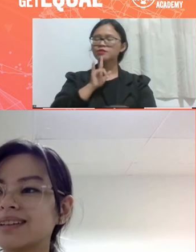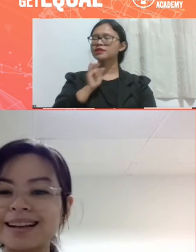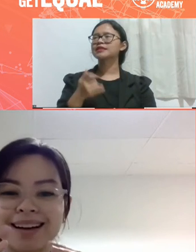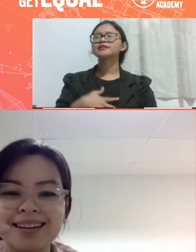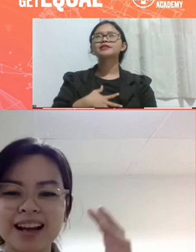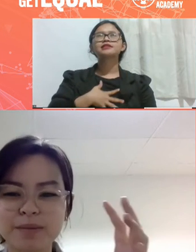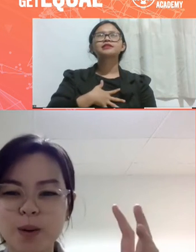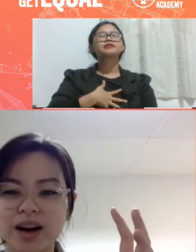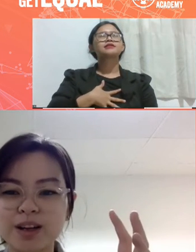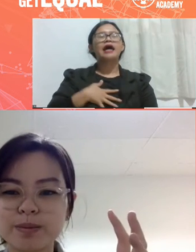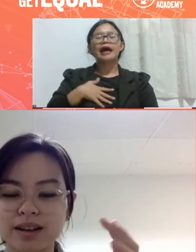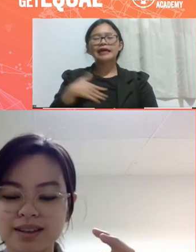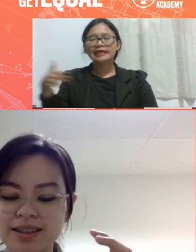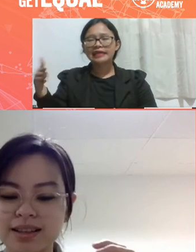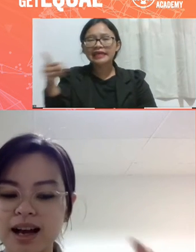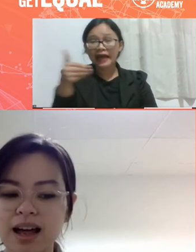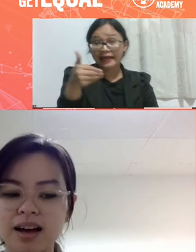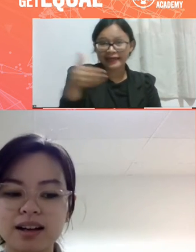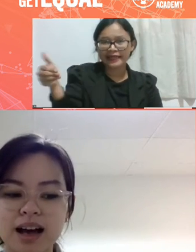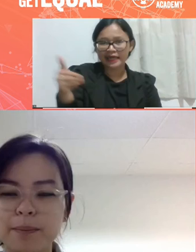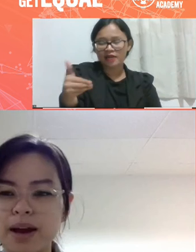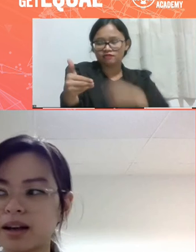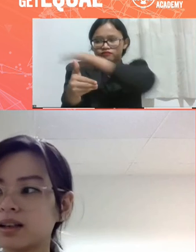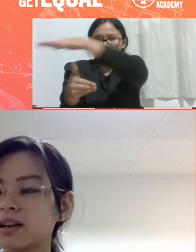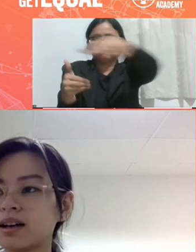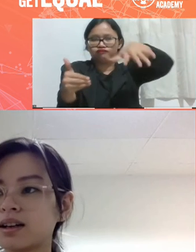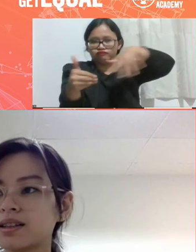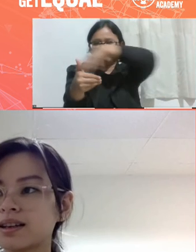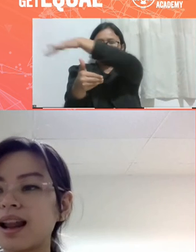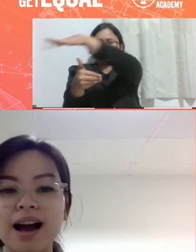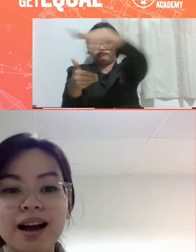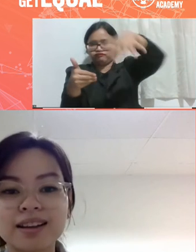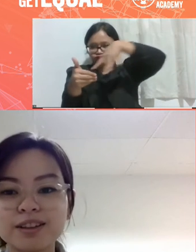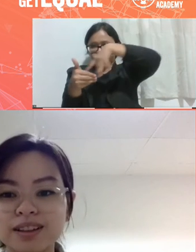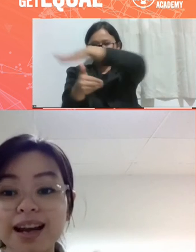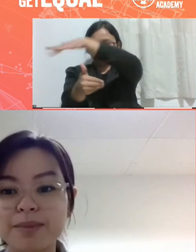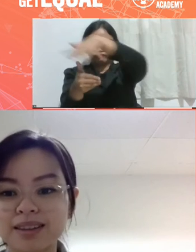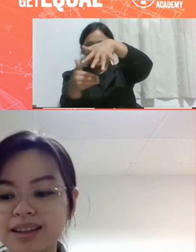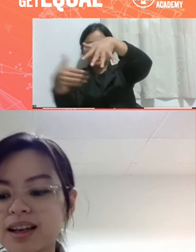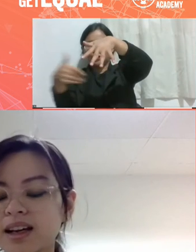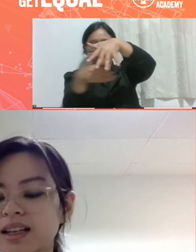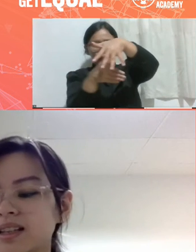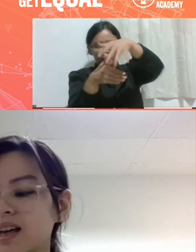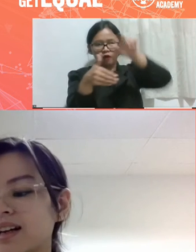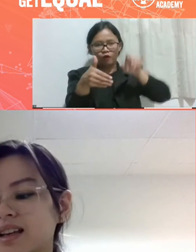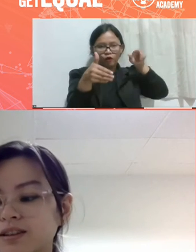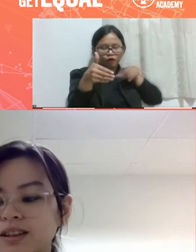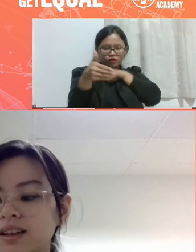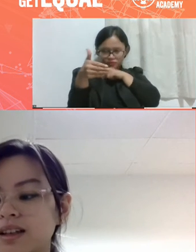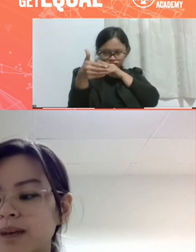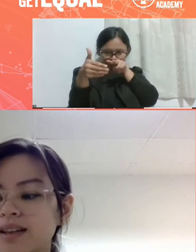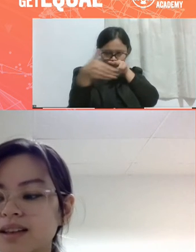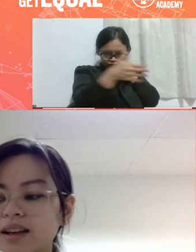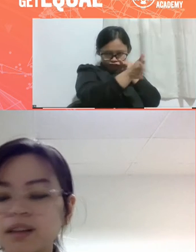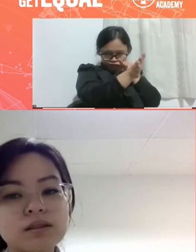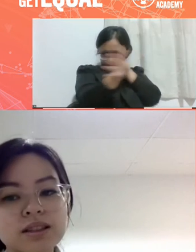kayak ikan di dalam akuarium yang segala apa ya, segala langkahnya tuh diamati. Ada satu